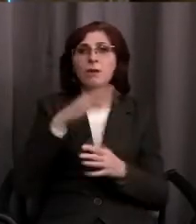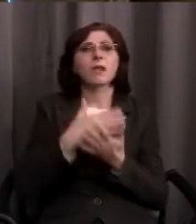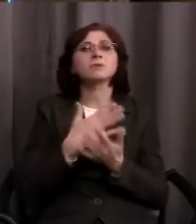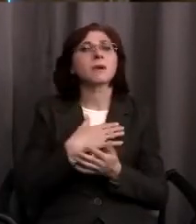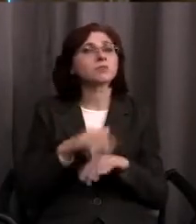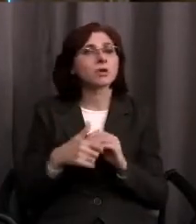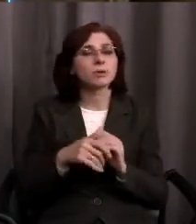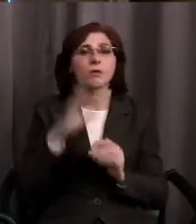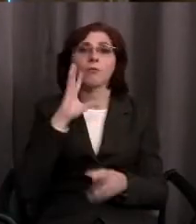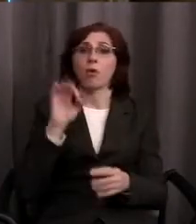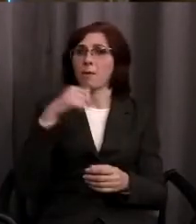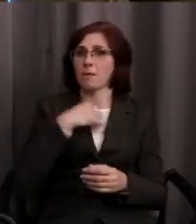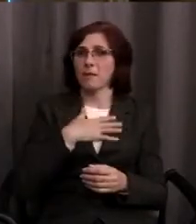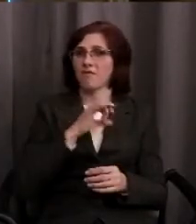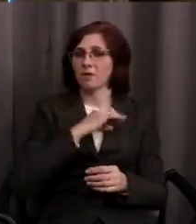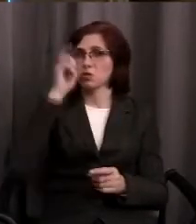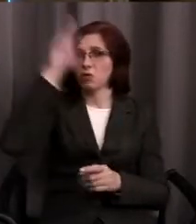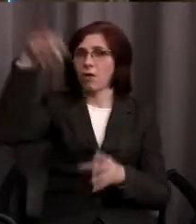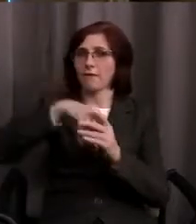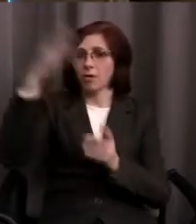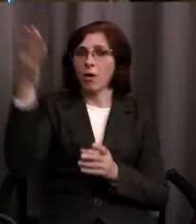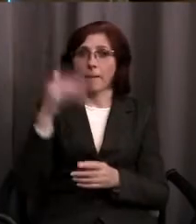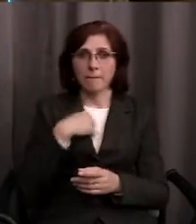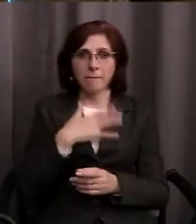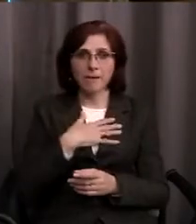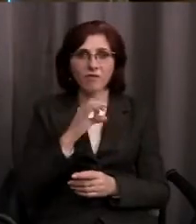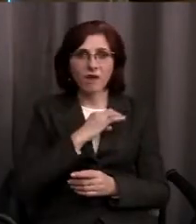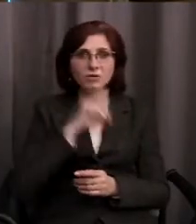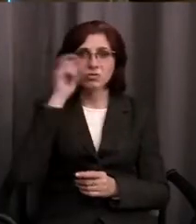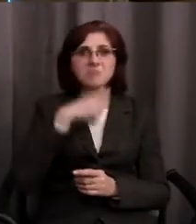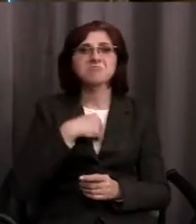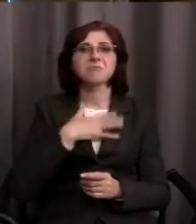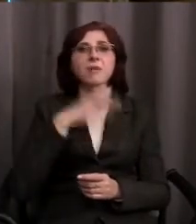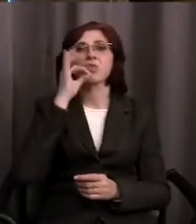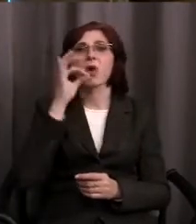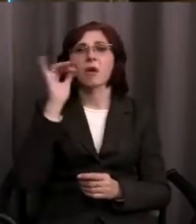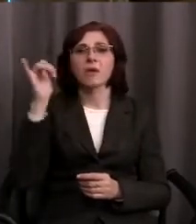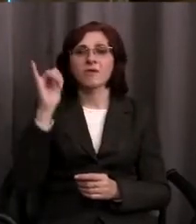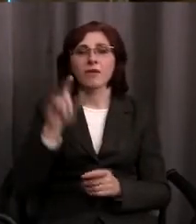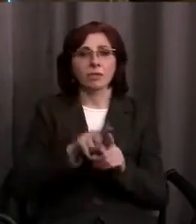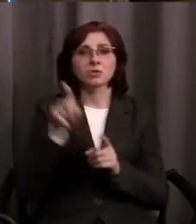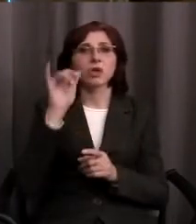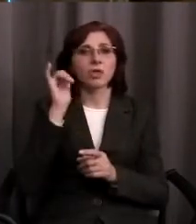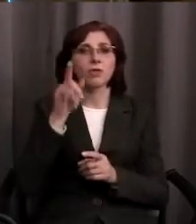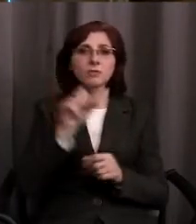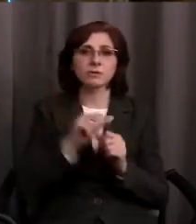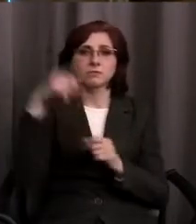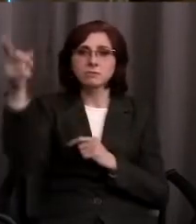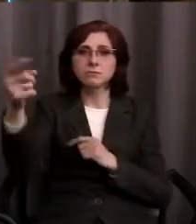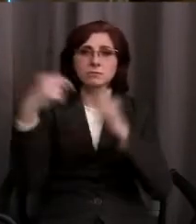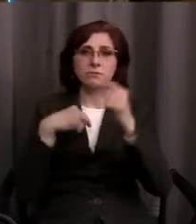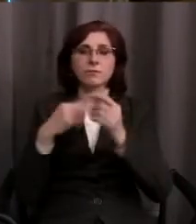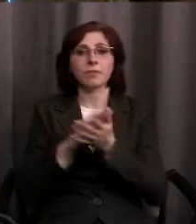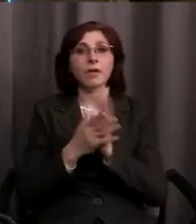szczęście? Ponieważ mamy tam swojego człowieka. Wiecie Państwo, jak mamy swojego człowieka, to mamy dobre informacje. Informacje są w jedną i w drugą